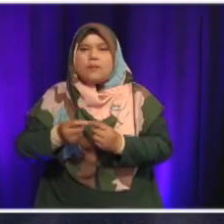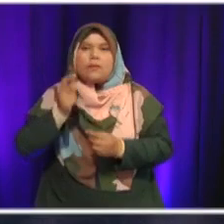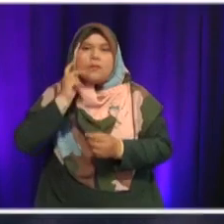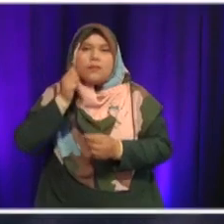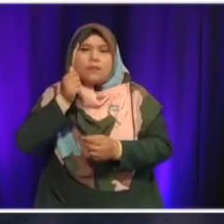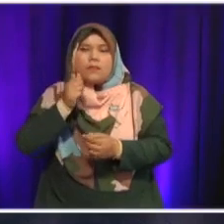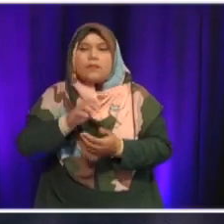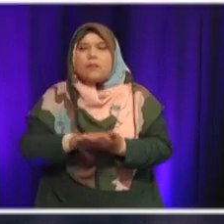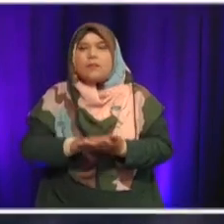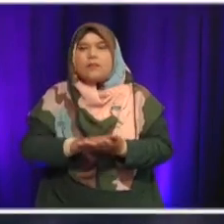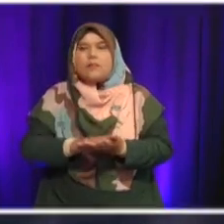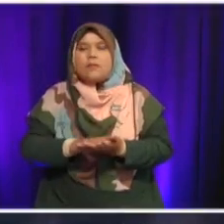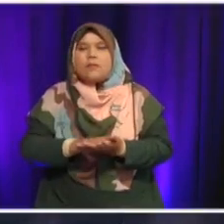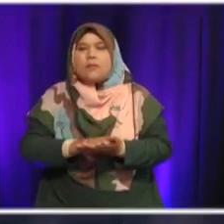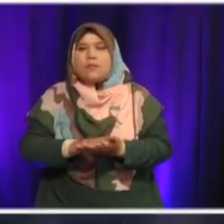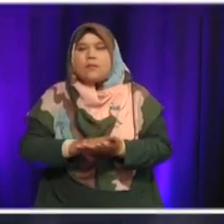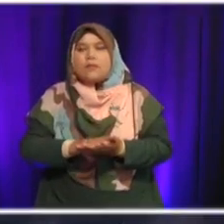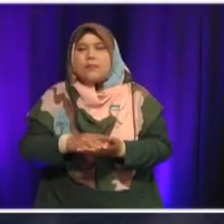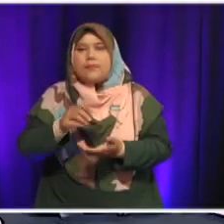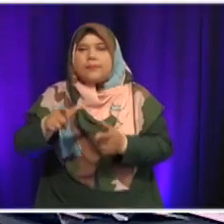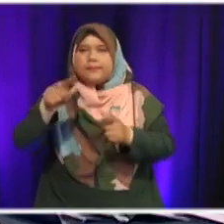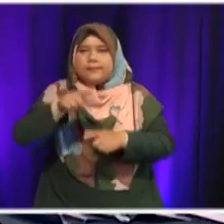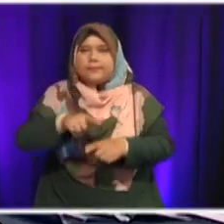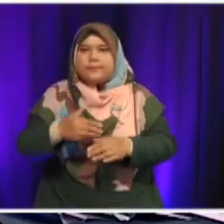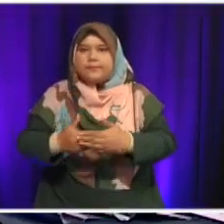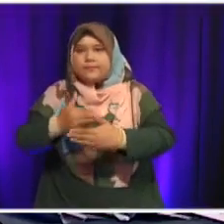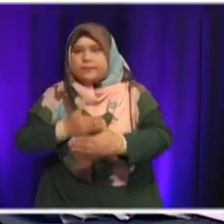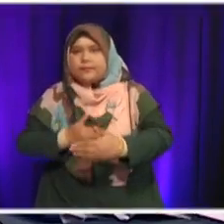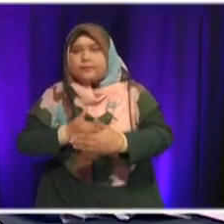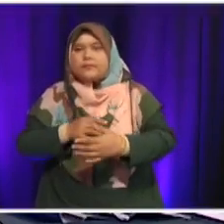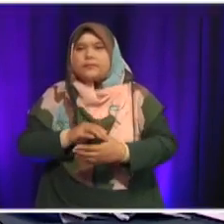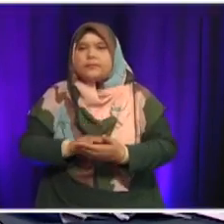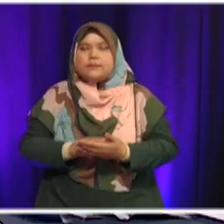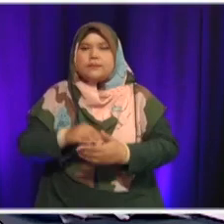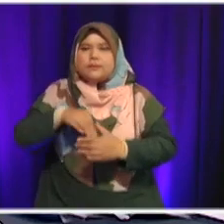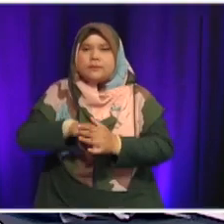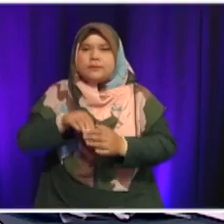sebelum meletakkan kacang badan di dalam